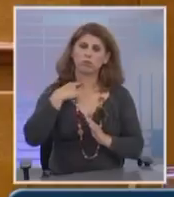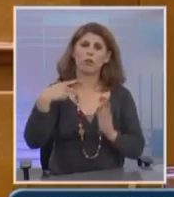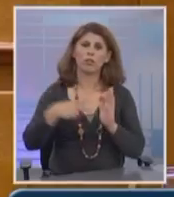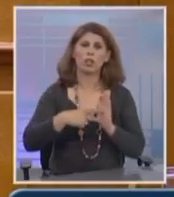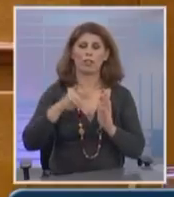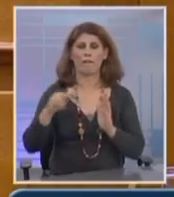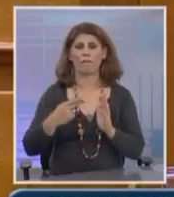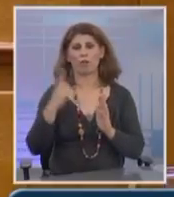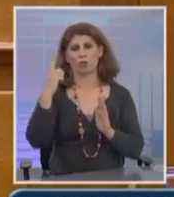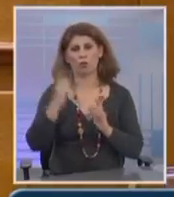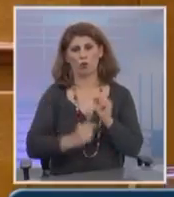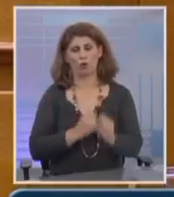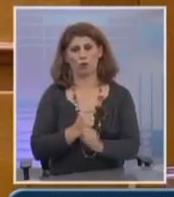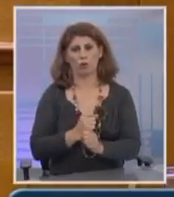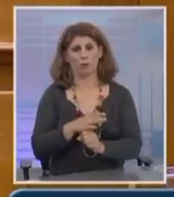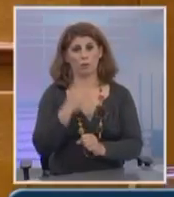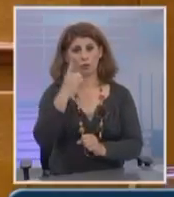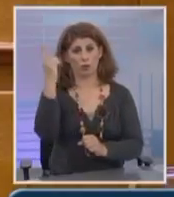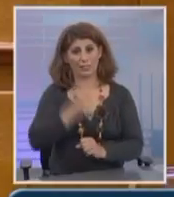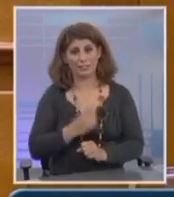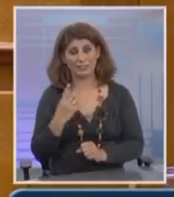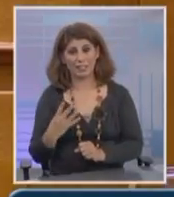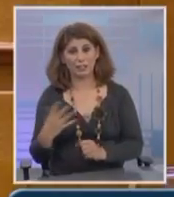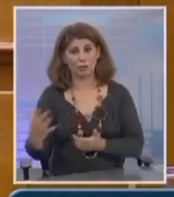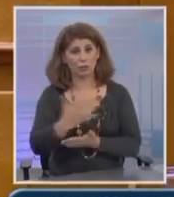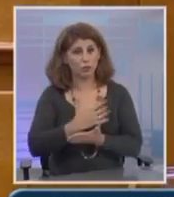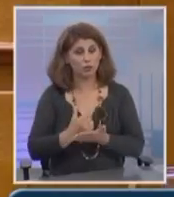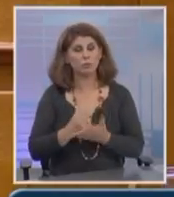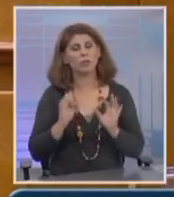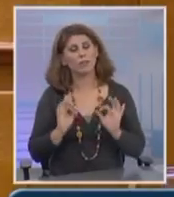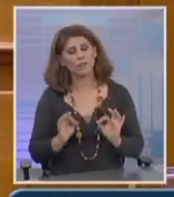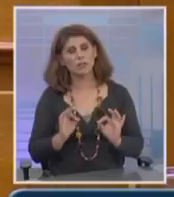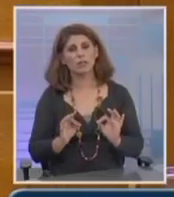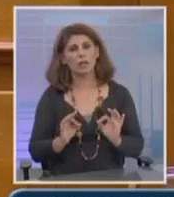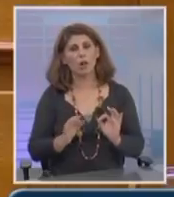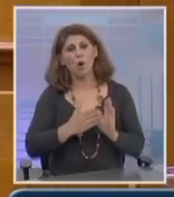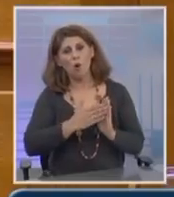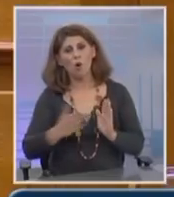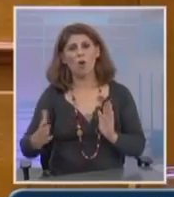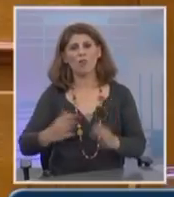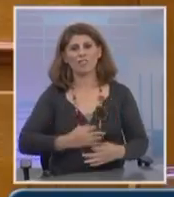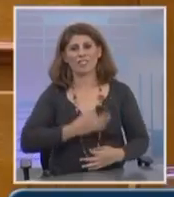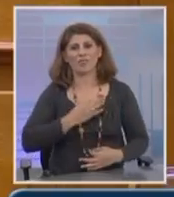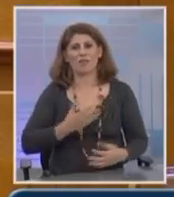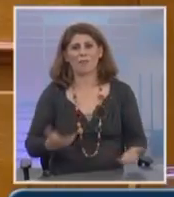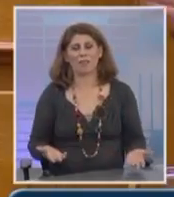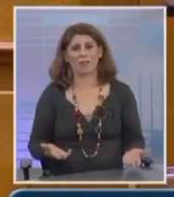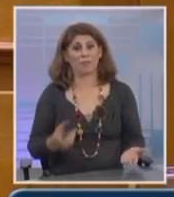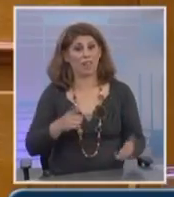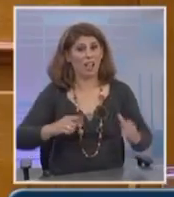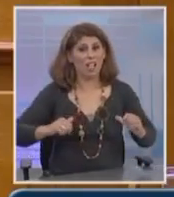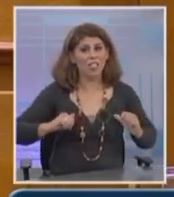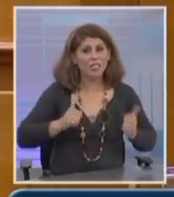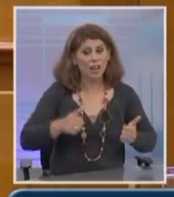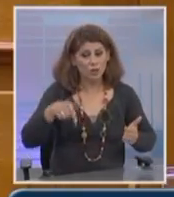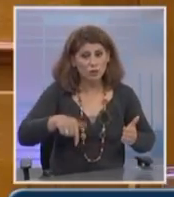χρόνο, πάνω από το 1 τέταρτο του εισοδήματός του και φυσικά ολόκληρη την αξιοπρέπειά του. Και έχετε το θράσος